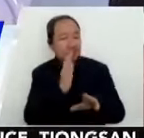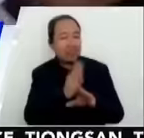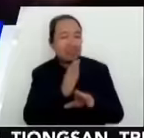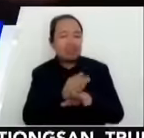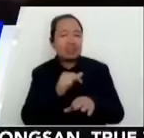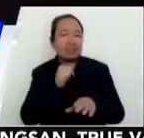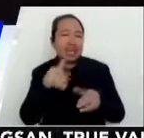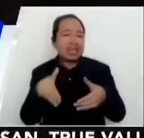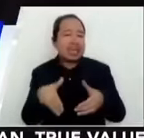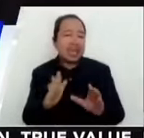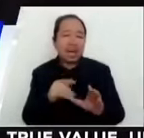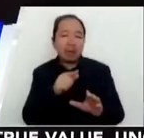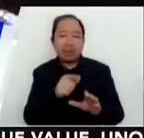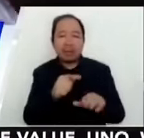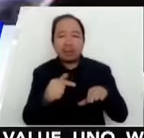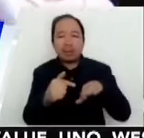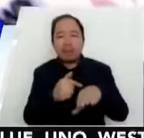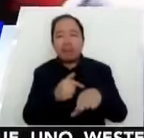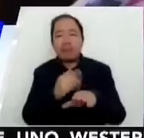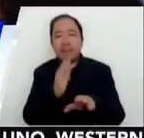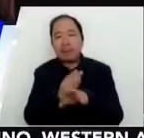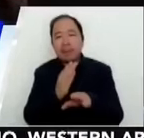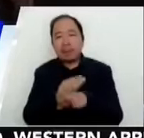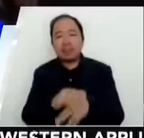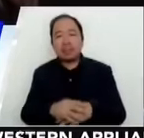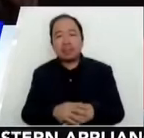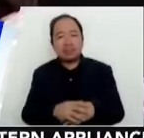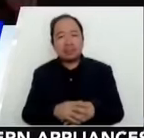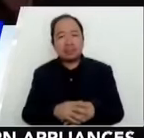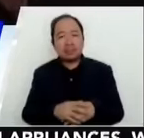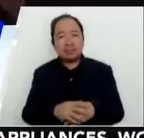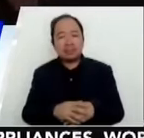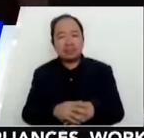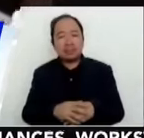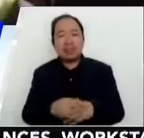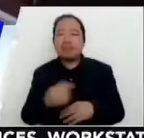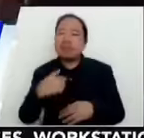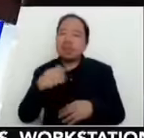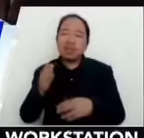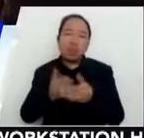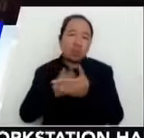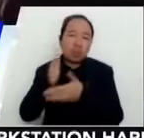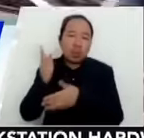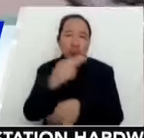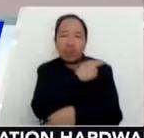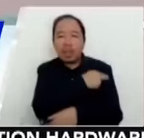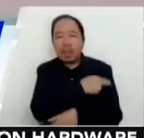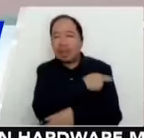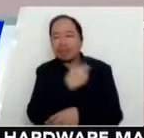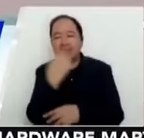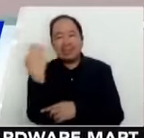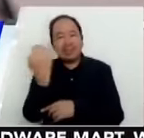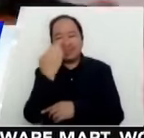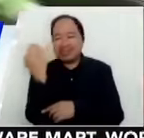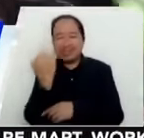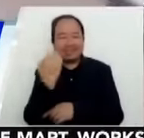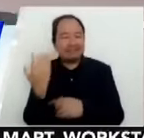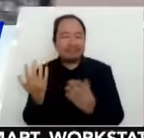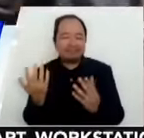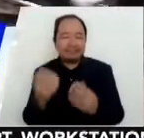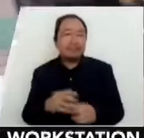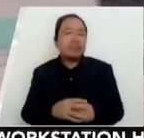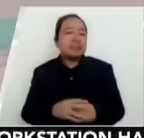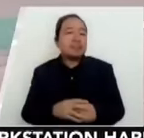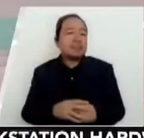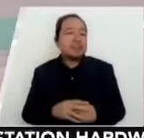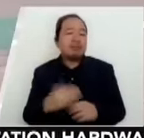busway. I just have something personally in the hospital and I have to go very emergency. That's it. Sa kabila ng